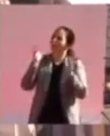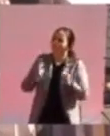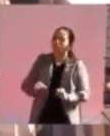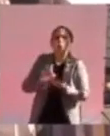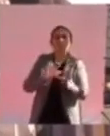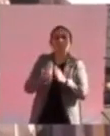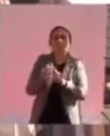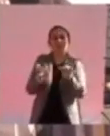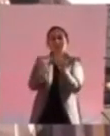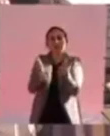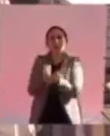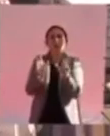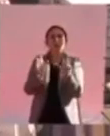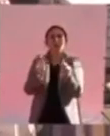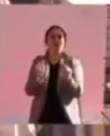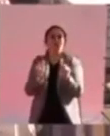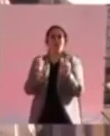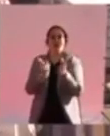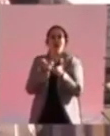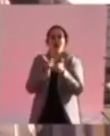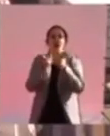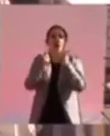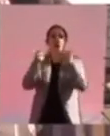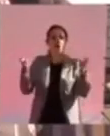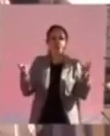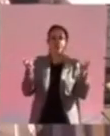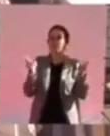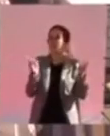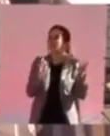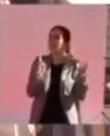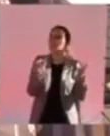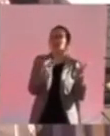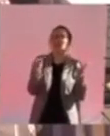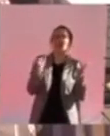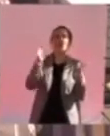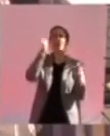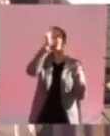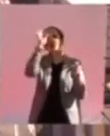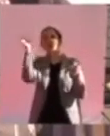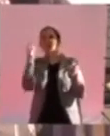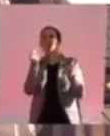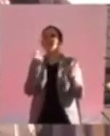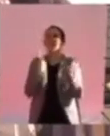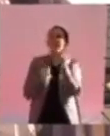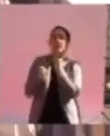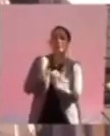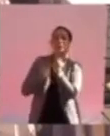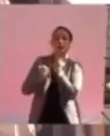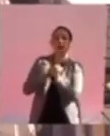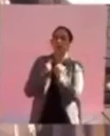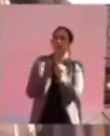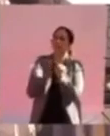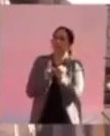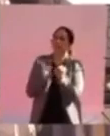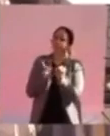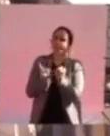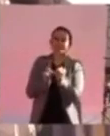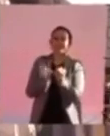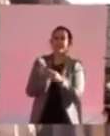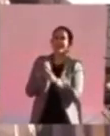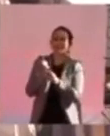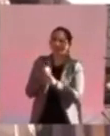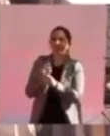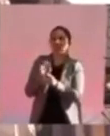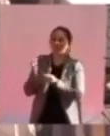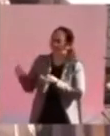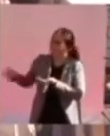svilupparsi non più basato sul risparmio ma basato su un processo di accumulazione di risorse